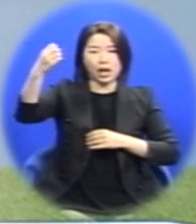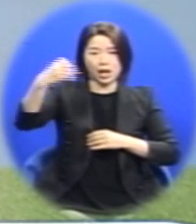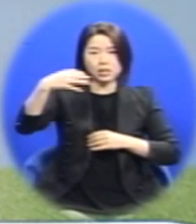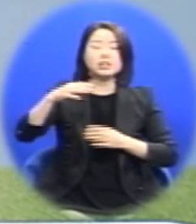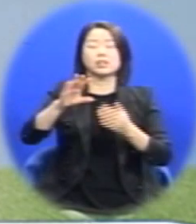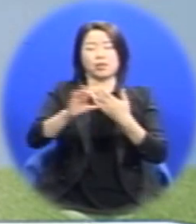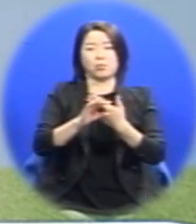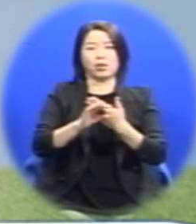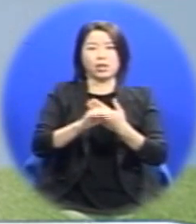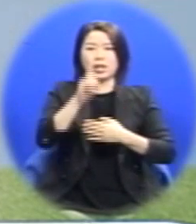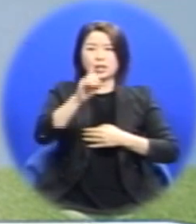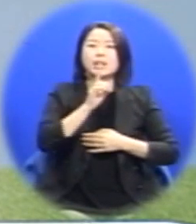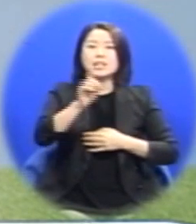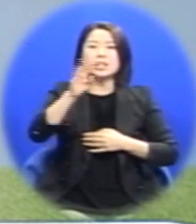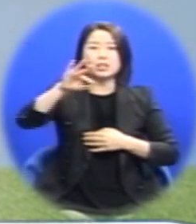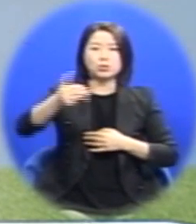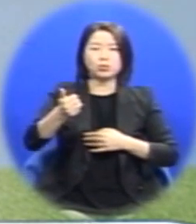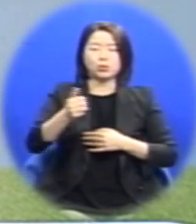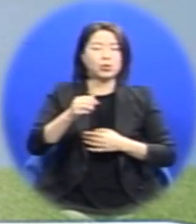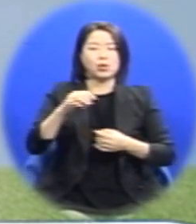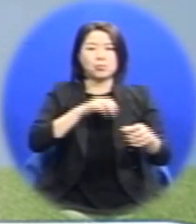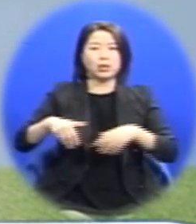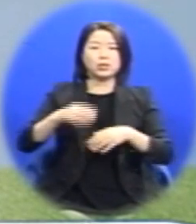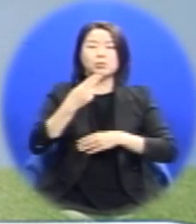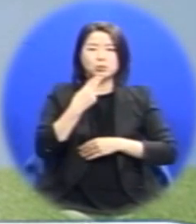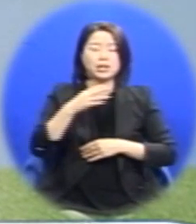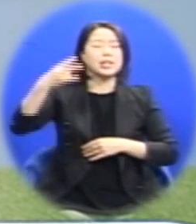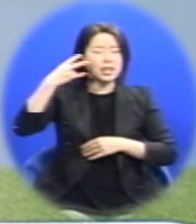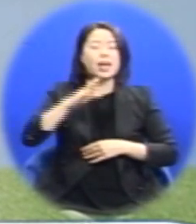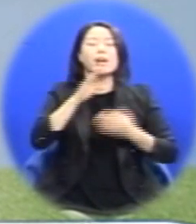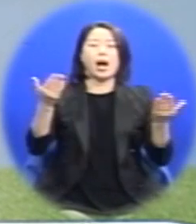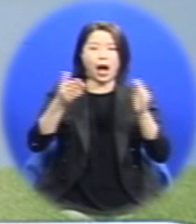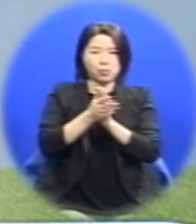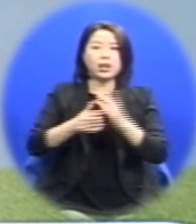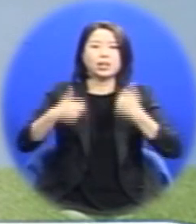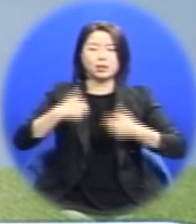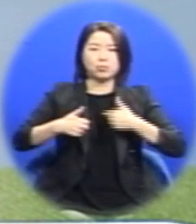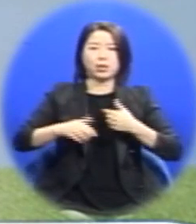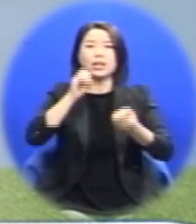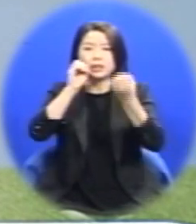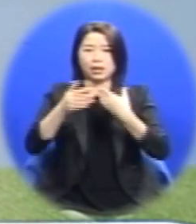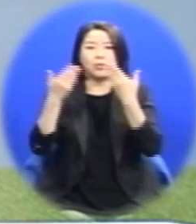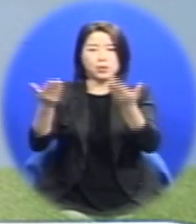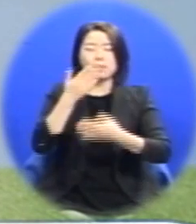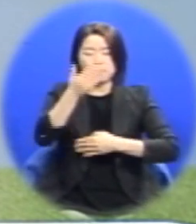물으신다면 단 1초도 안 걸리고 예! 아멘! 하고 기쁘게 대답할